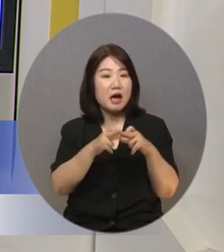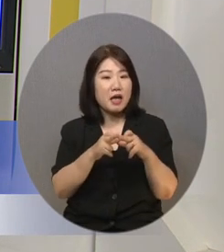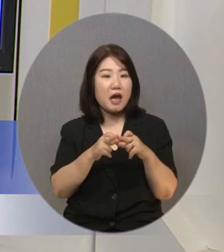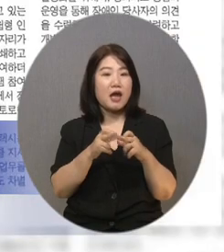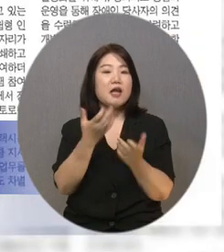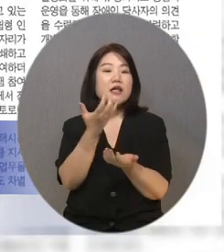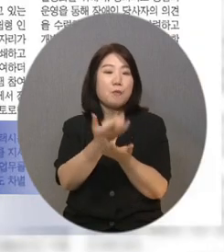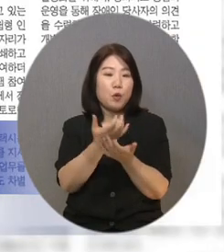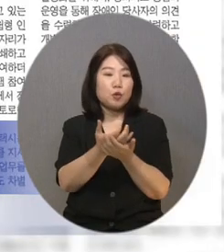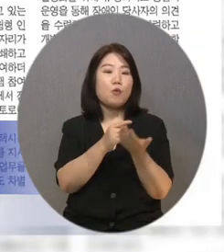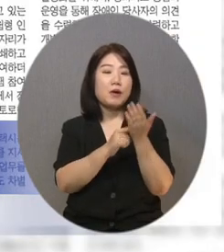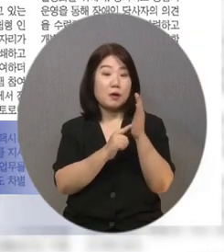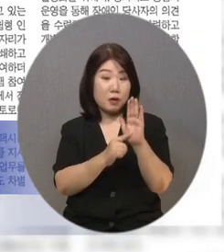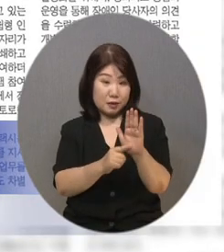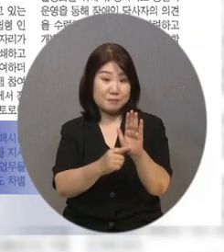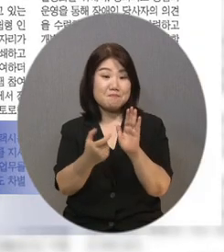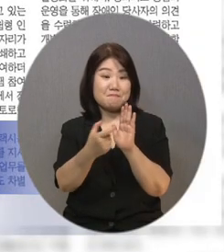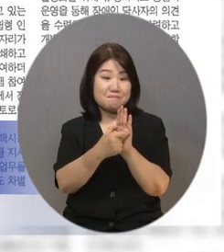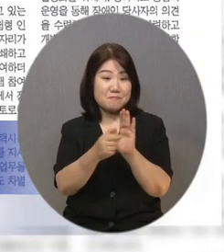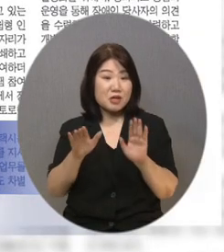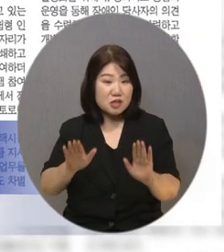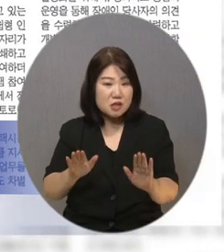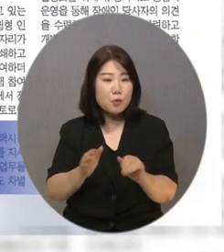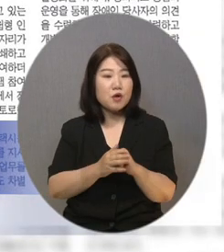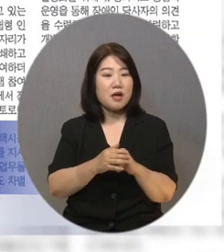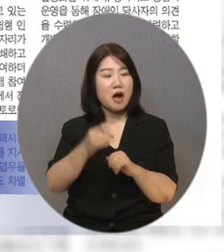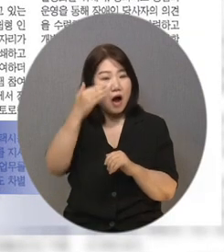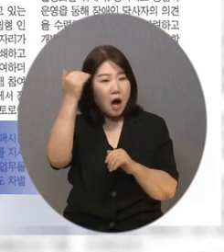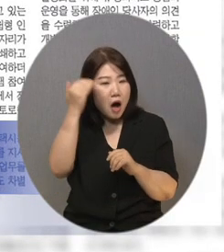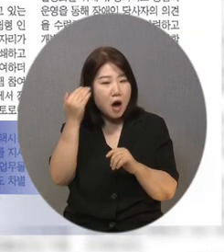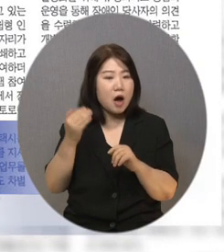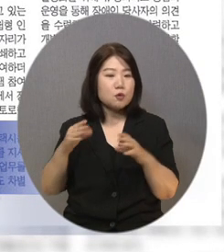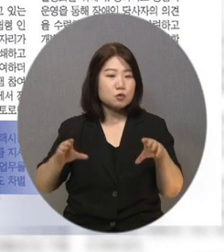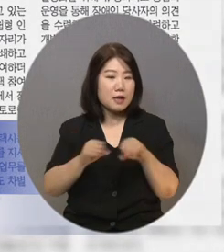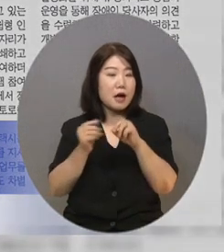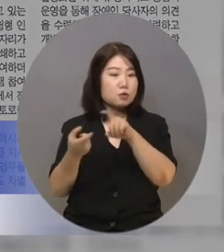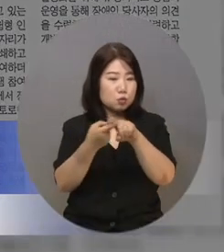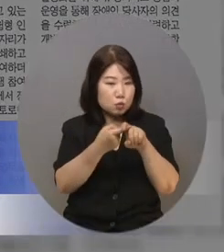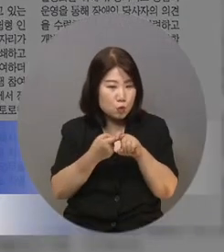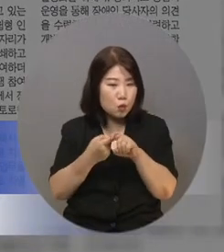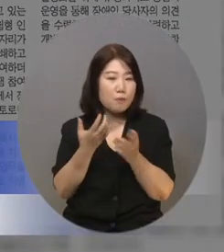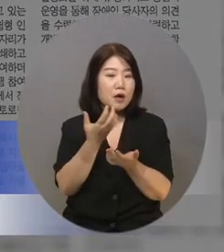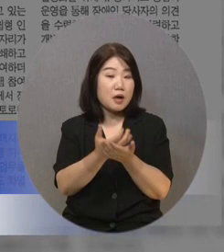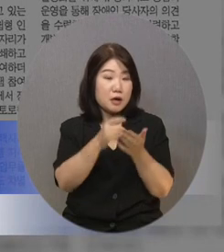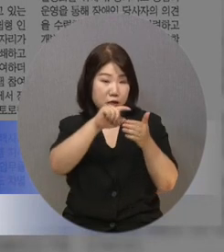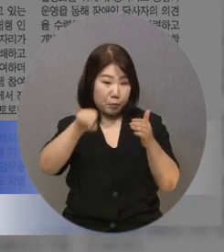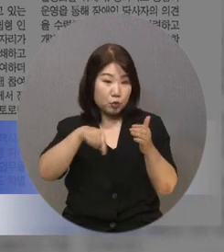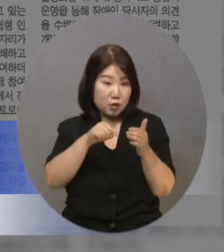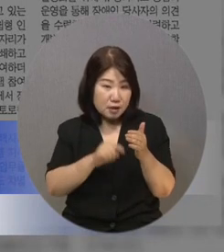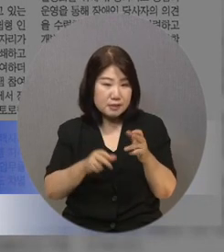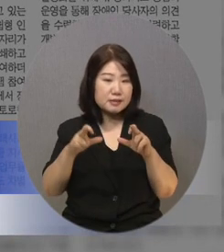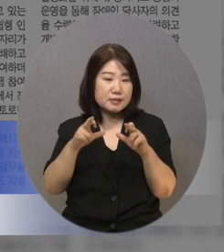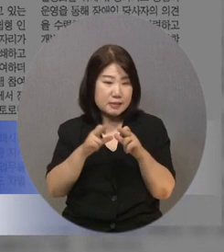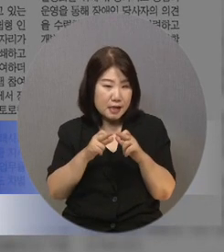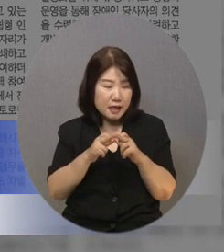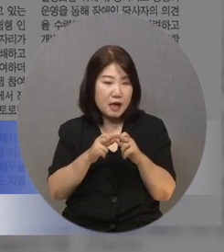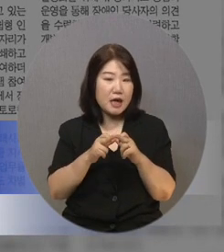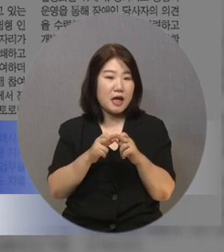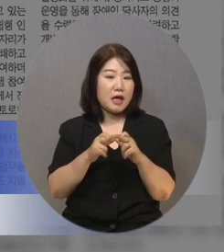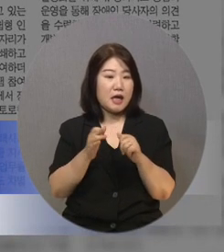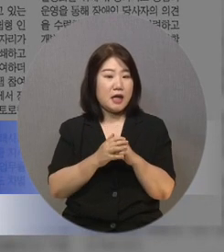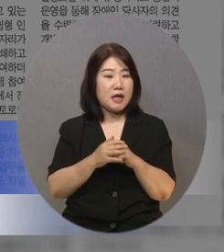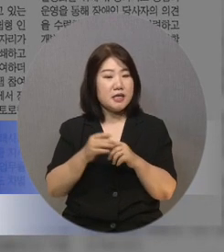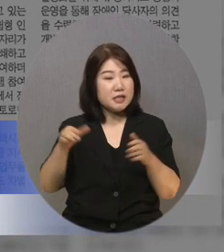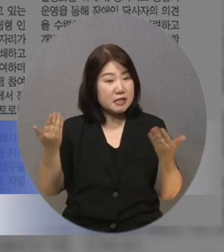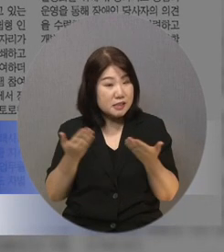소식이 실려 있는데요 이번에 한국 장총이 발행한 리포트에는 장애인 일자리 정책에 관한 주요 분석 내용이